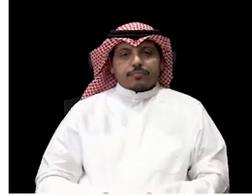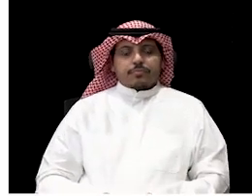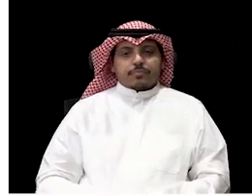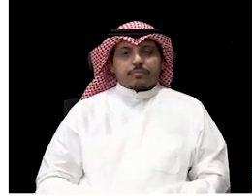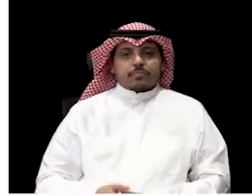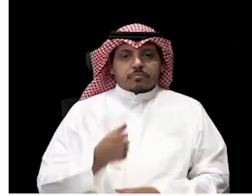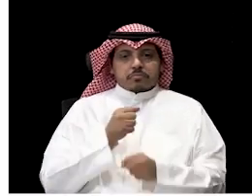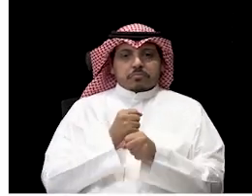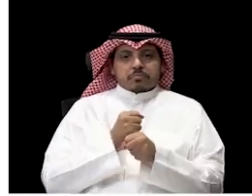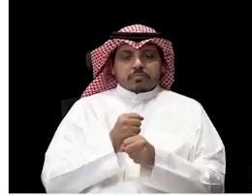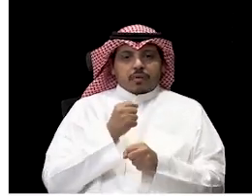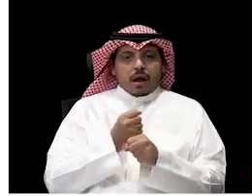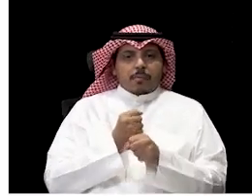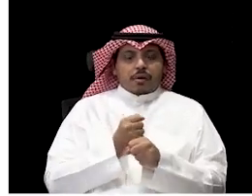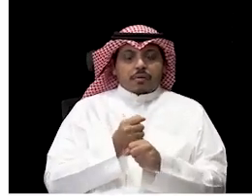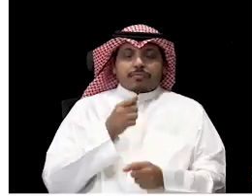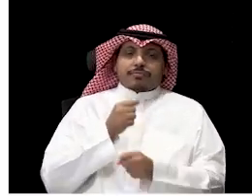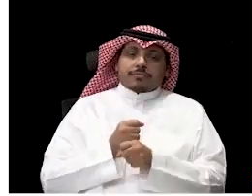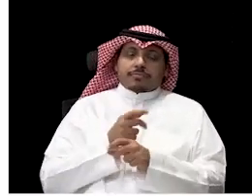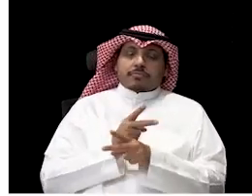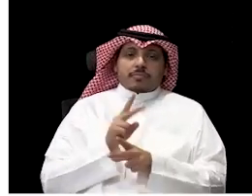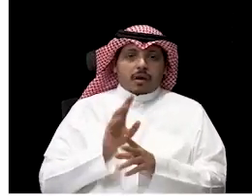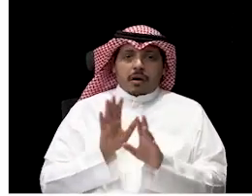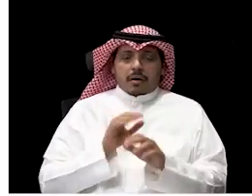في الأفراد الذين لا يرغبون في العمل.